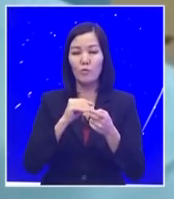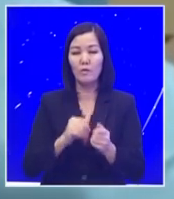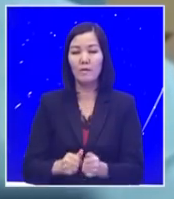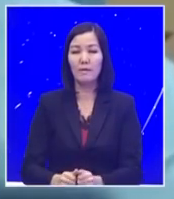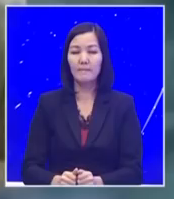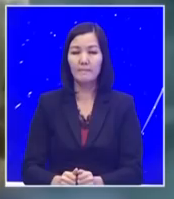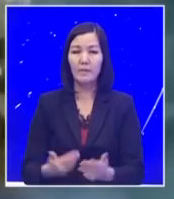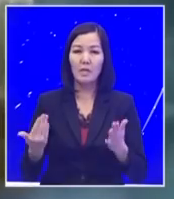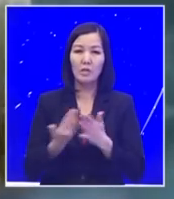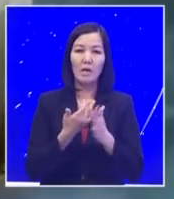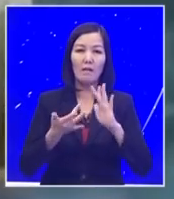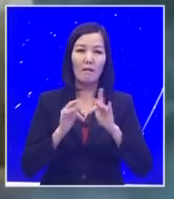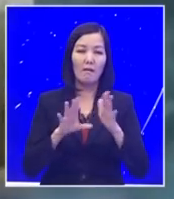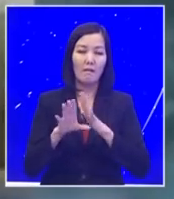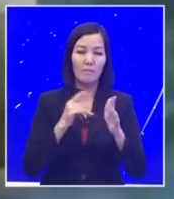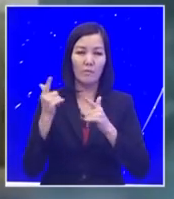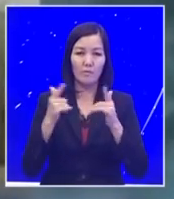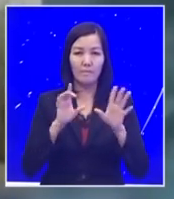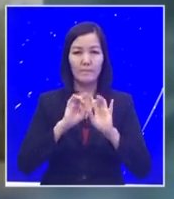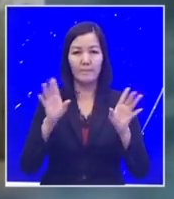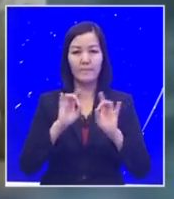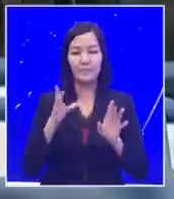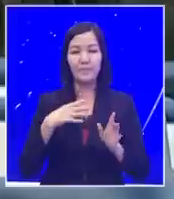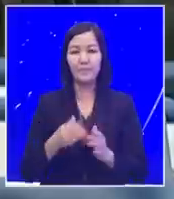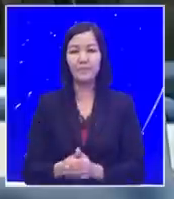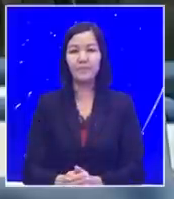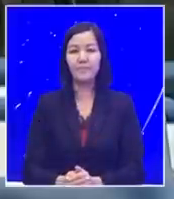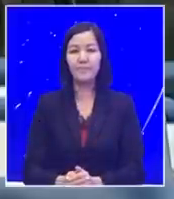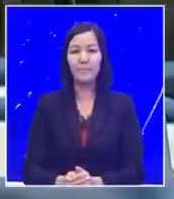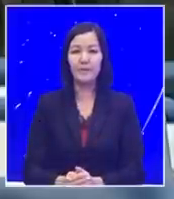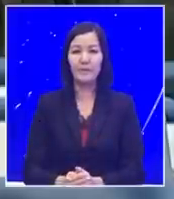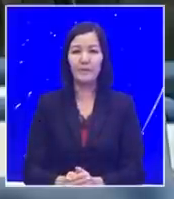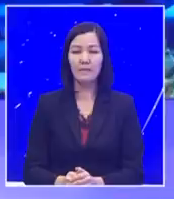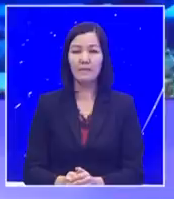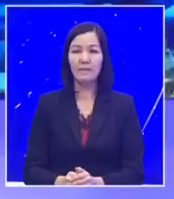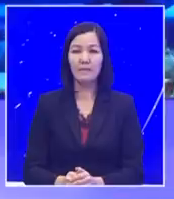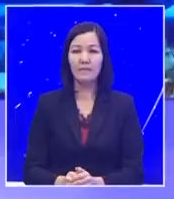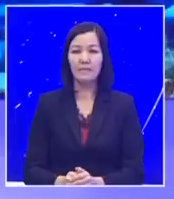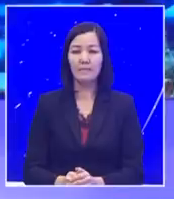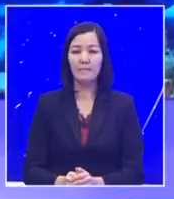отыр. Топтаманы ғаламтор ақпараттармен дайындаған Елдана Серікбайқызы, жетсу телеарнасы.